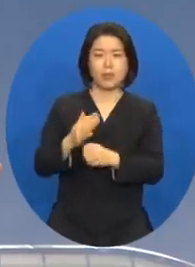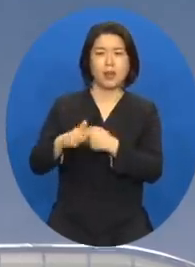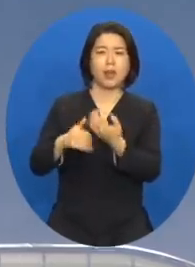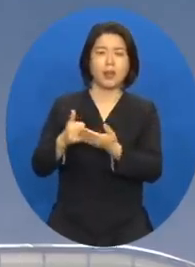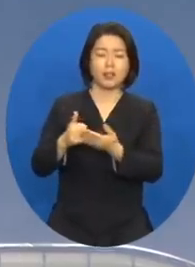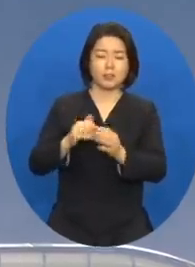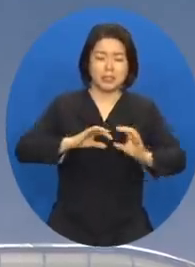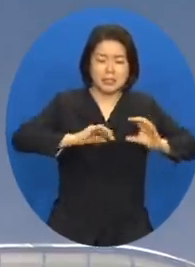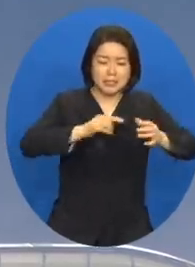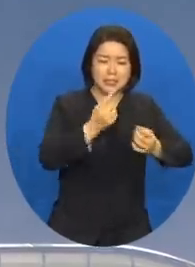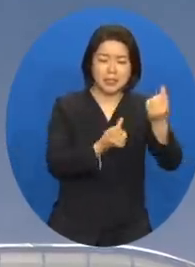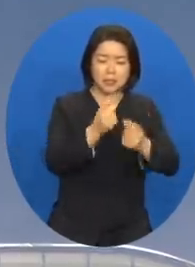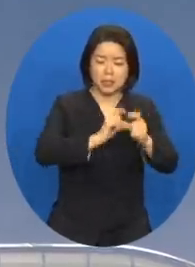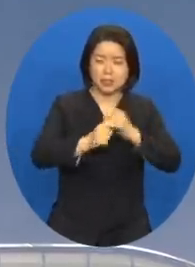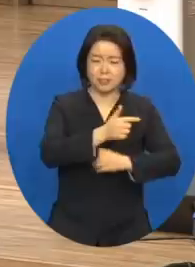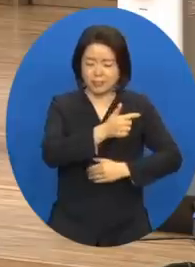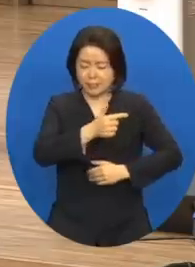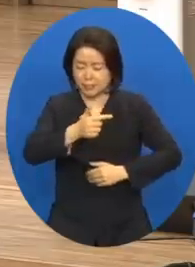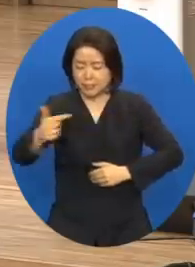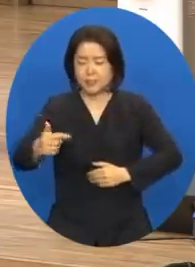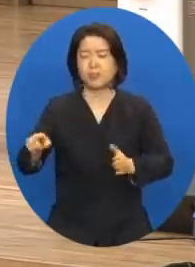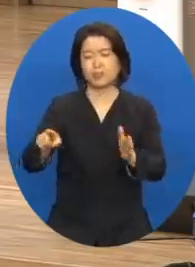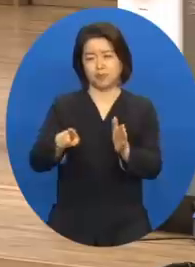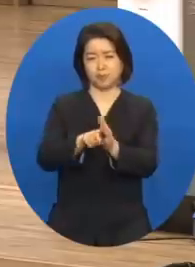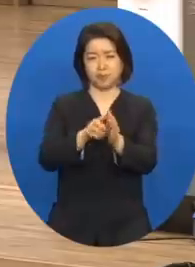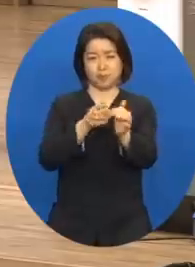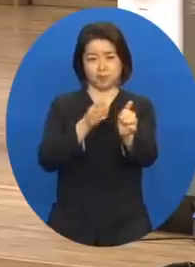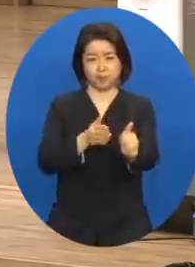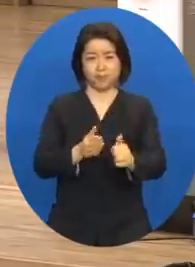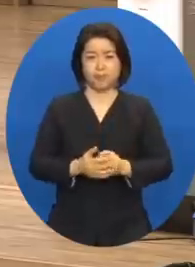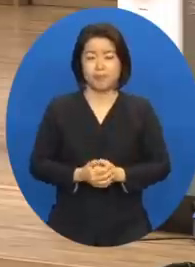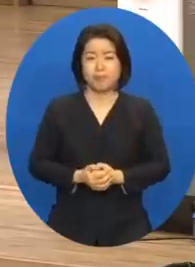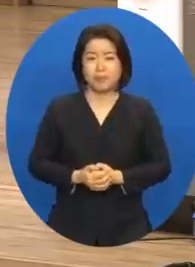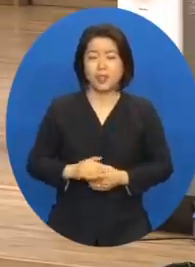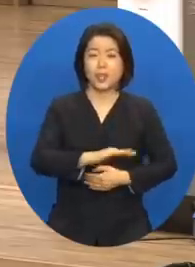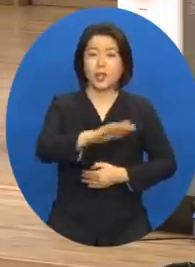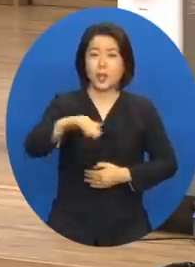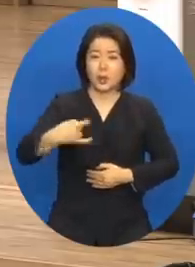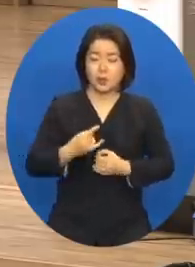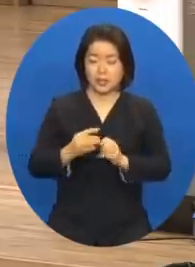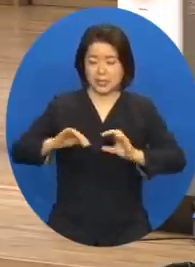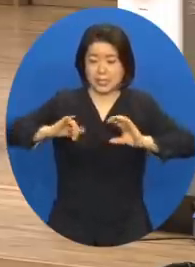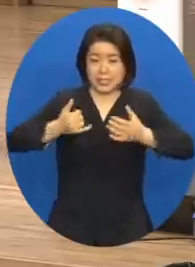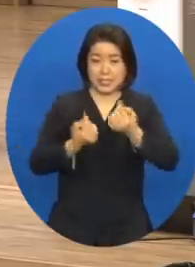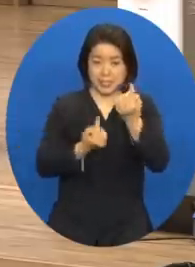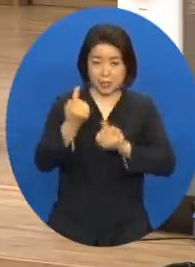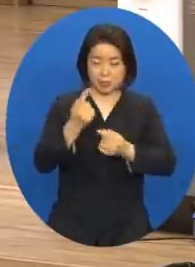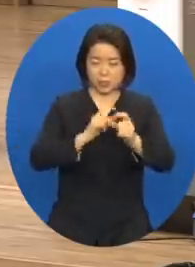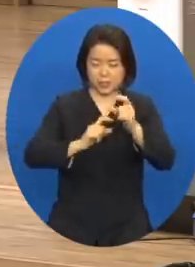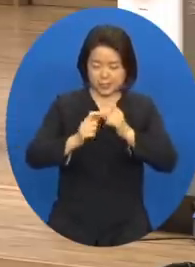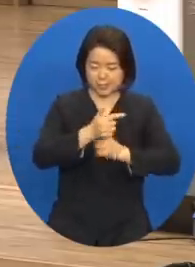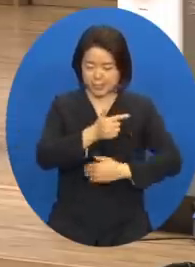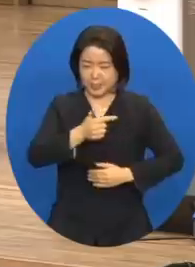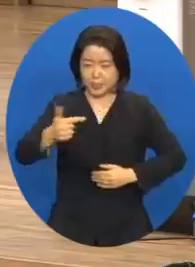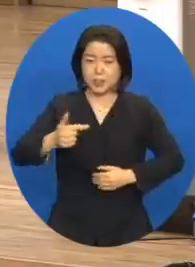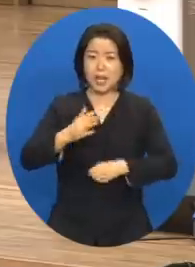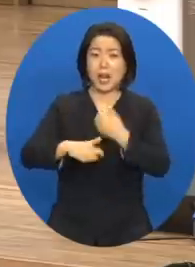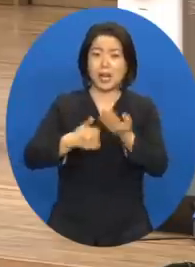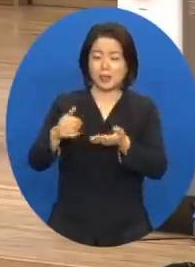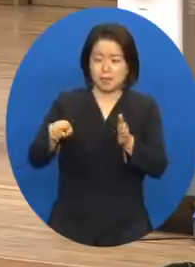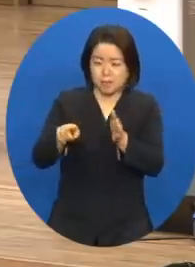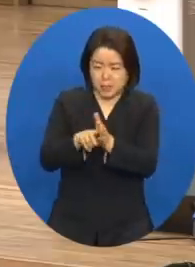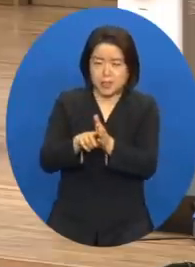것을 정말 믿으시기를 바랍니다. 우리에게 세상보다 크신 예수님이 함께 계심을 믿게